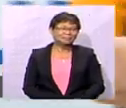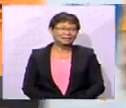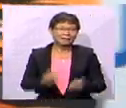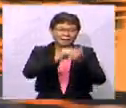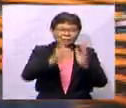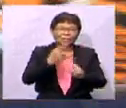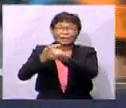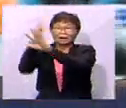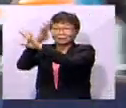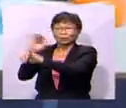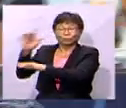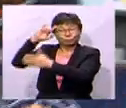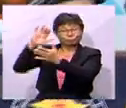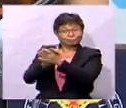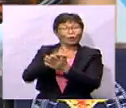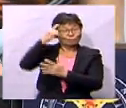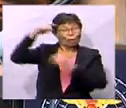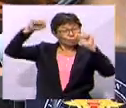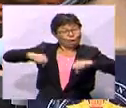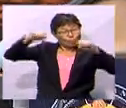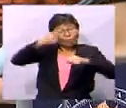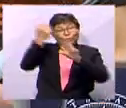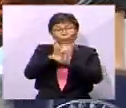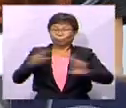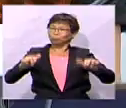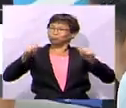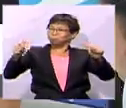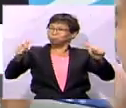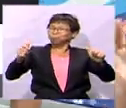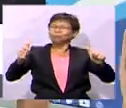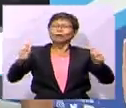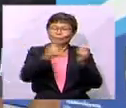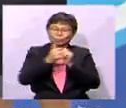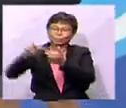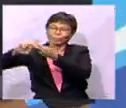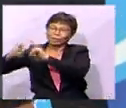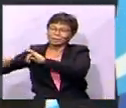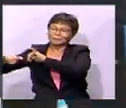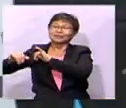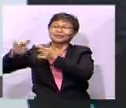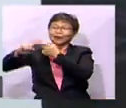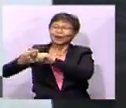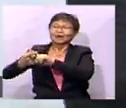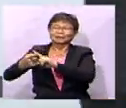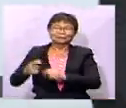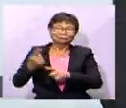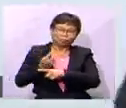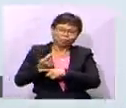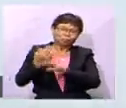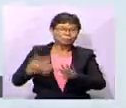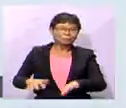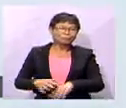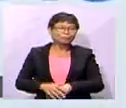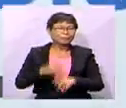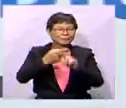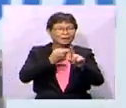Atlet kelahiran Sarawak itu yakin impiannya tidak mustahil berikutan persiapan rapi yang telah dijalankan bersama rakan sepasukan selama ini. Saya